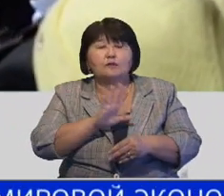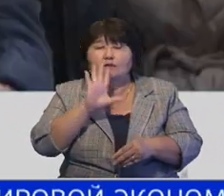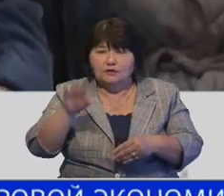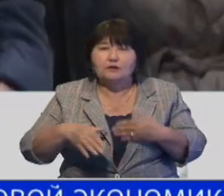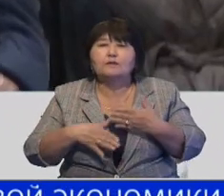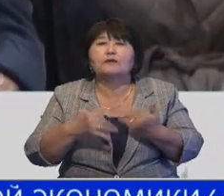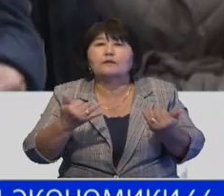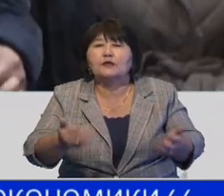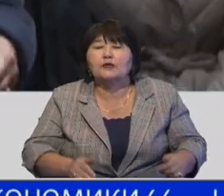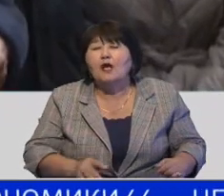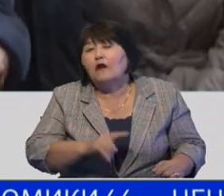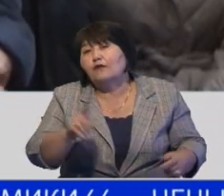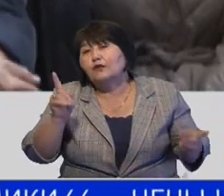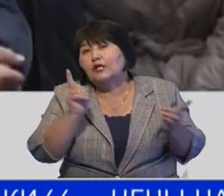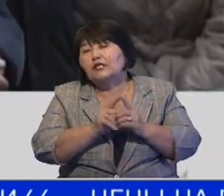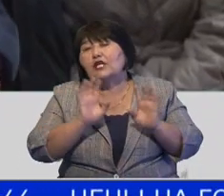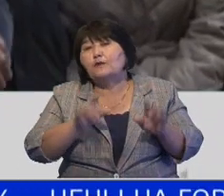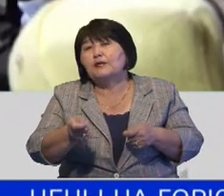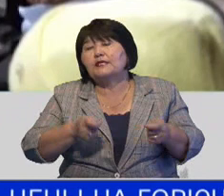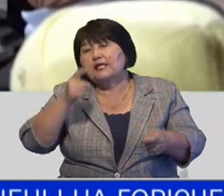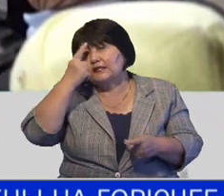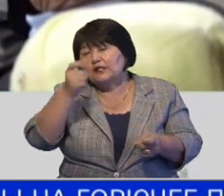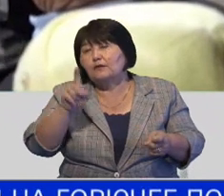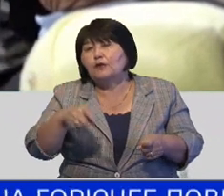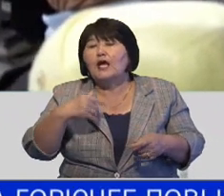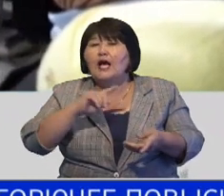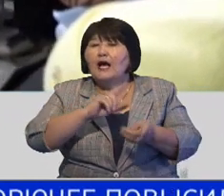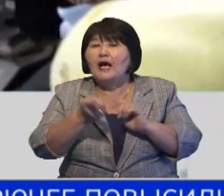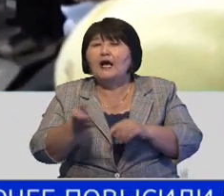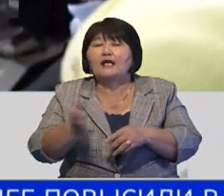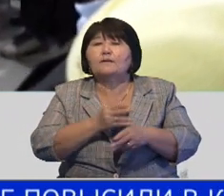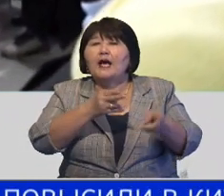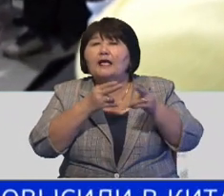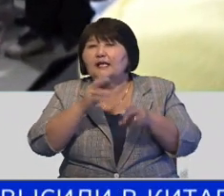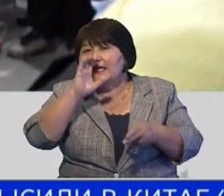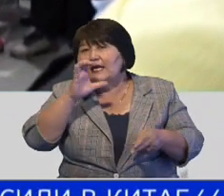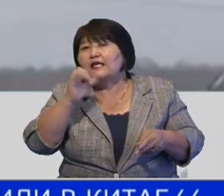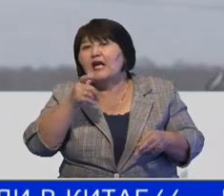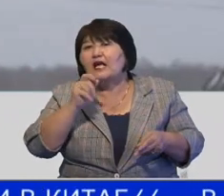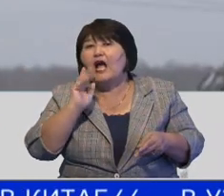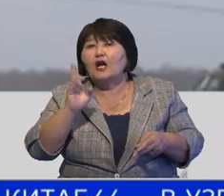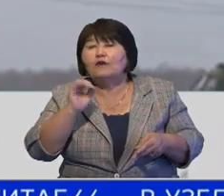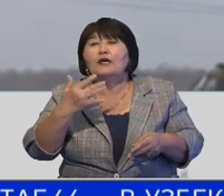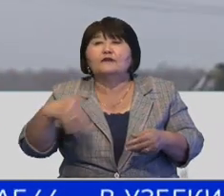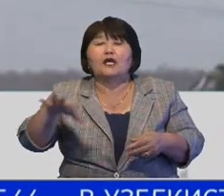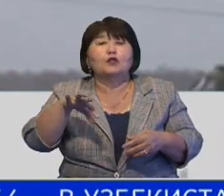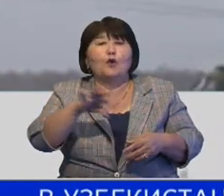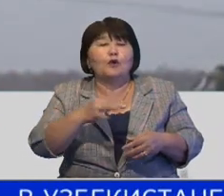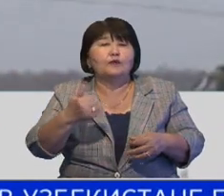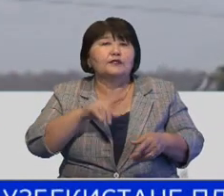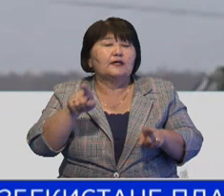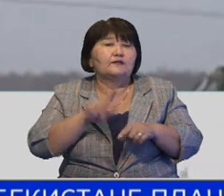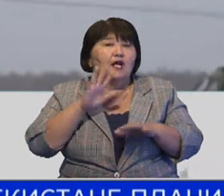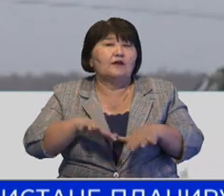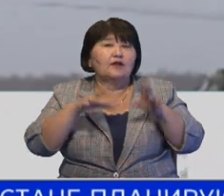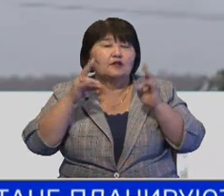помощи. В ходе встречи президент также сообщил, что отменит отстрел сайгаков. По данным Акимата данной области, больше всего от